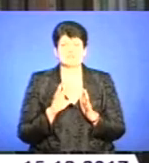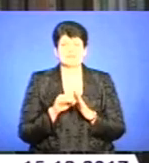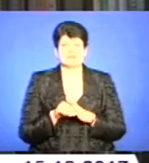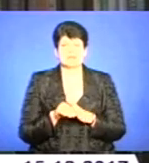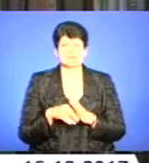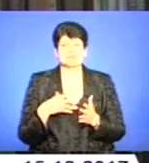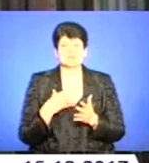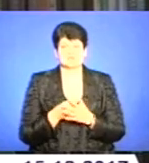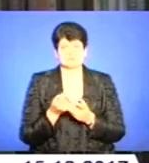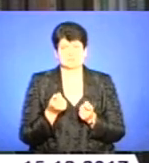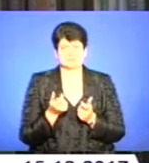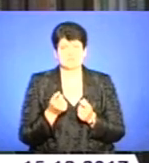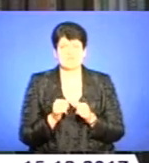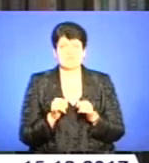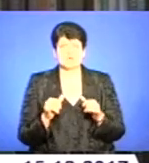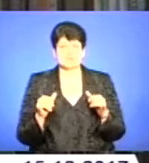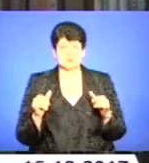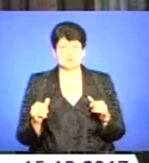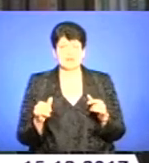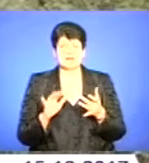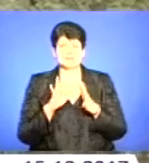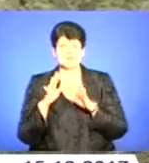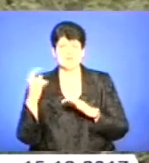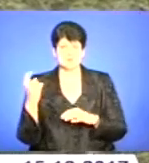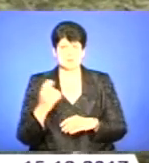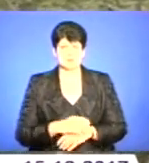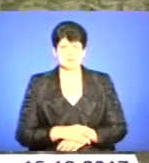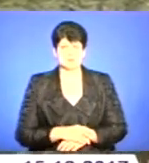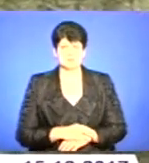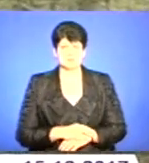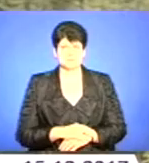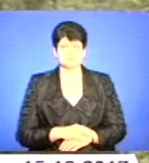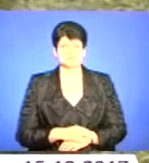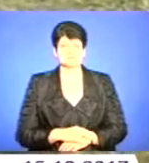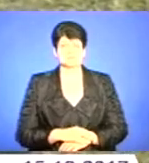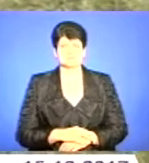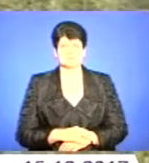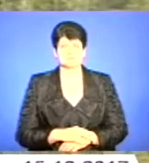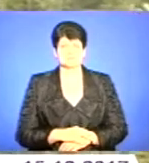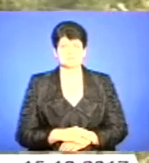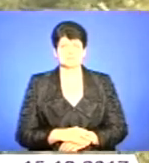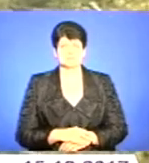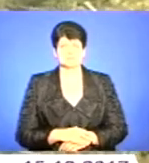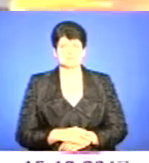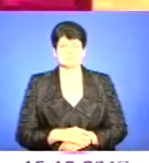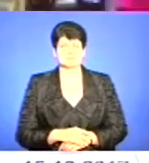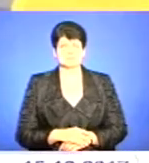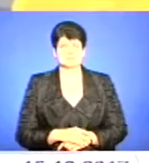якусь свою лепту в розвиток лісового господарства. Богдан Буденчук, Андрій Прокопів, Вісті ТТБ.